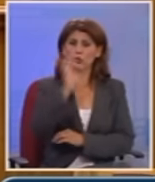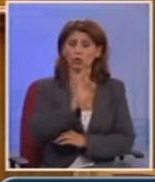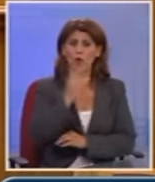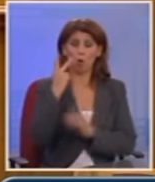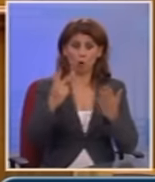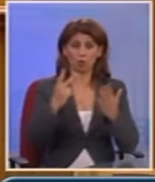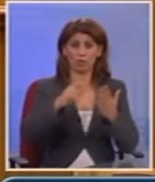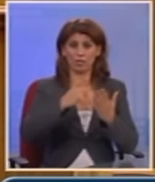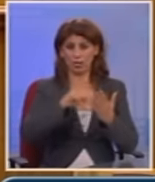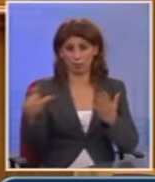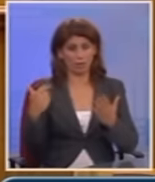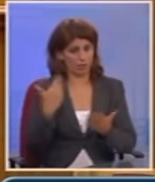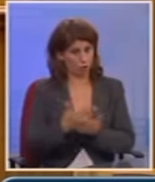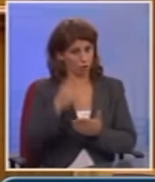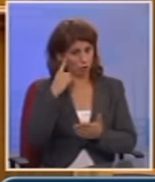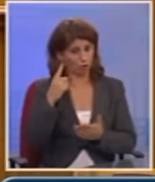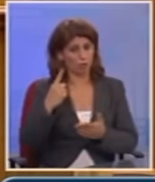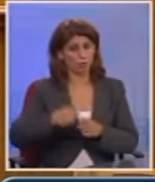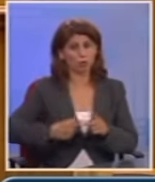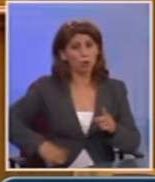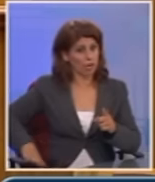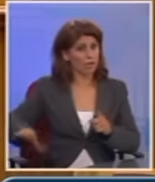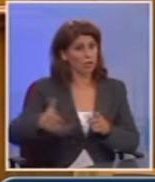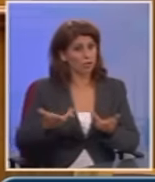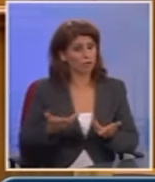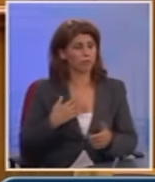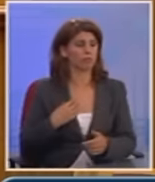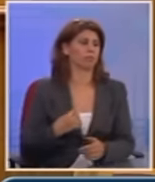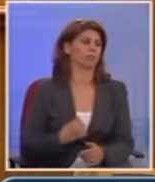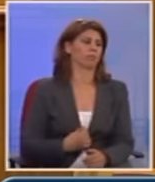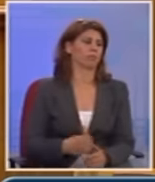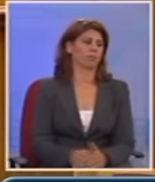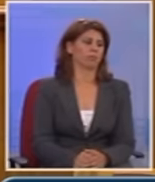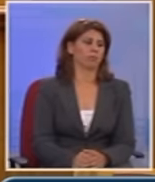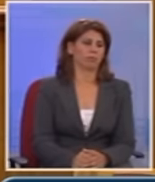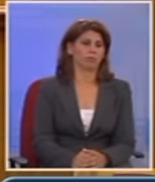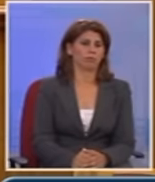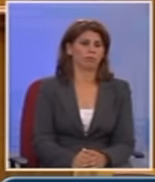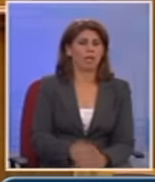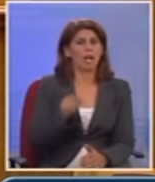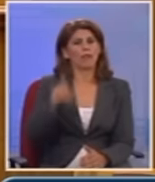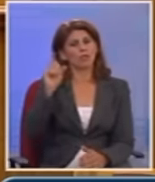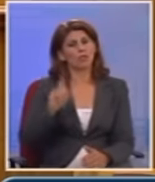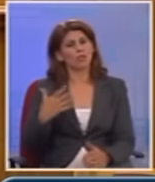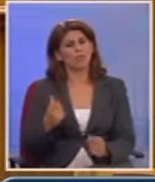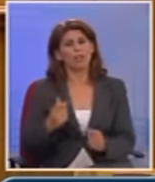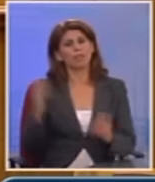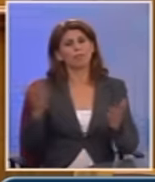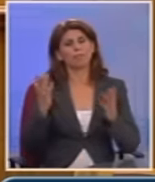δις, θα ζητούσατε τη γνώμη του ελληνικού λαού? Αυτό θα είχε ίσως και κάποιο